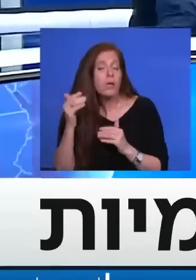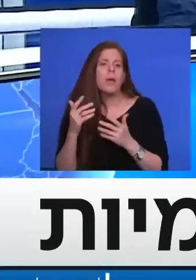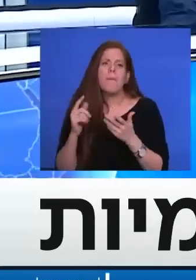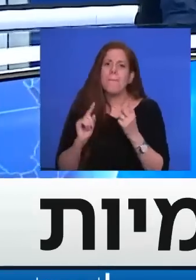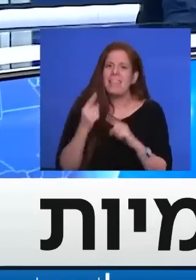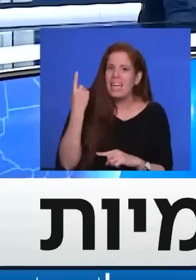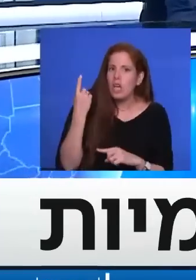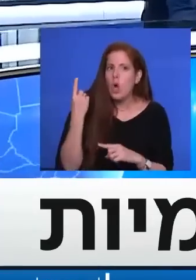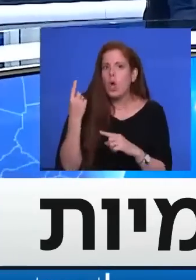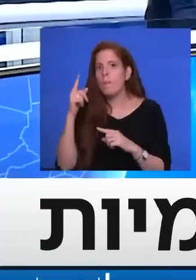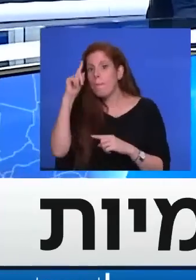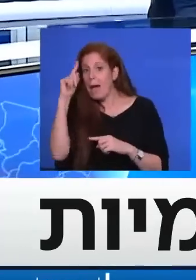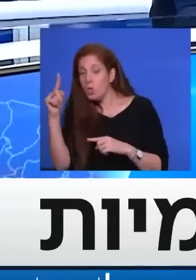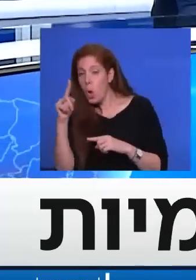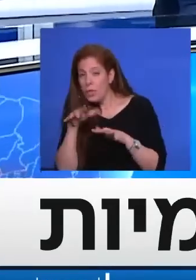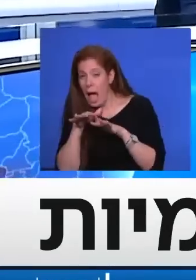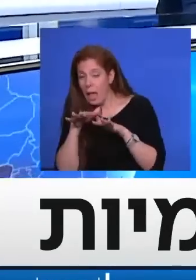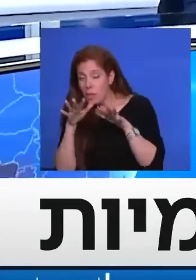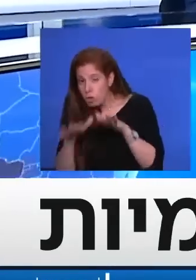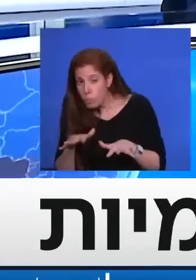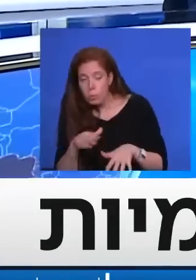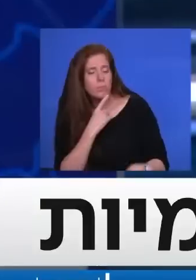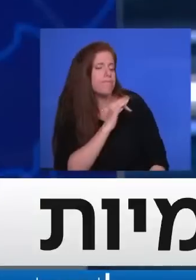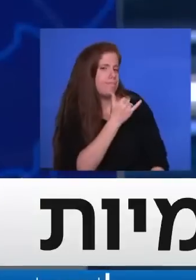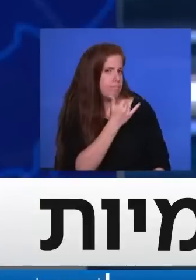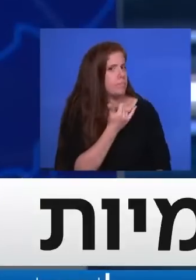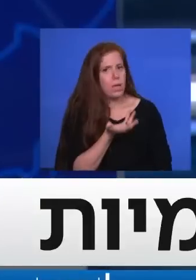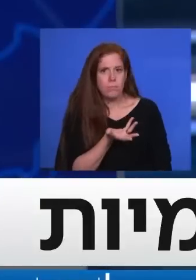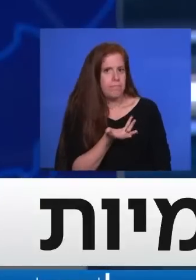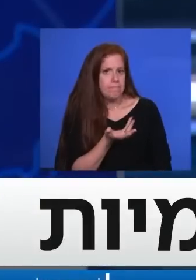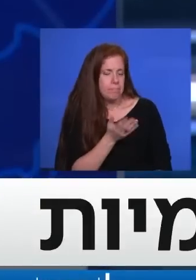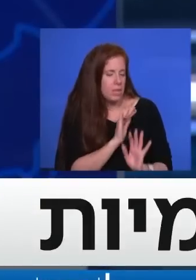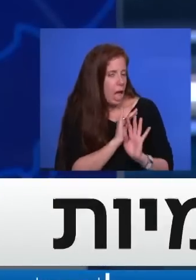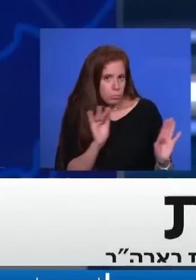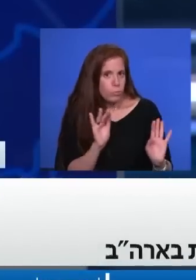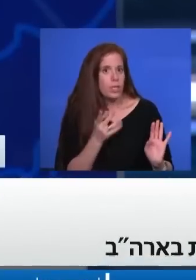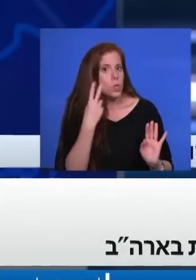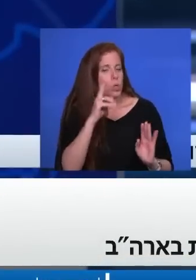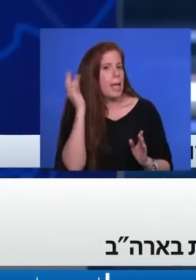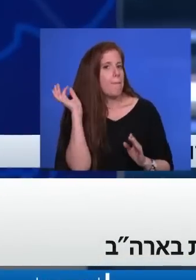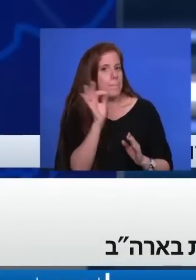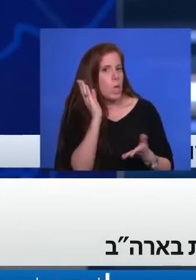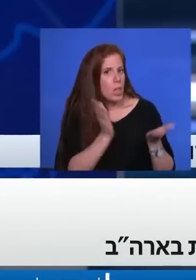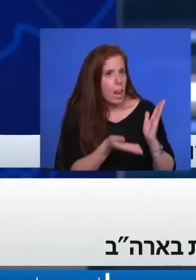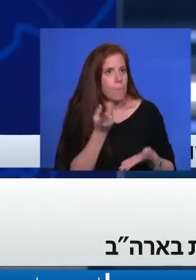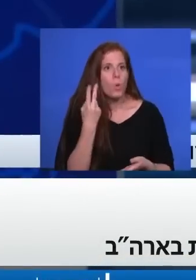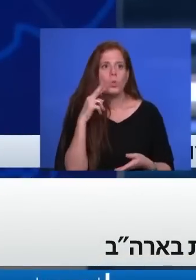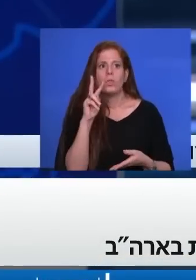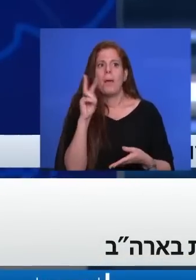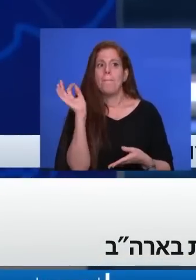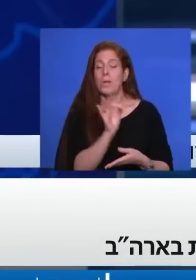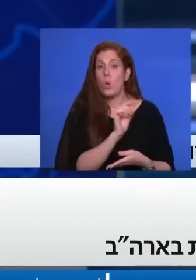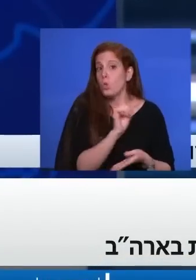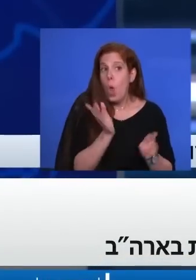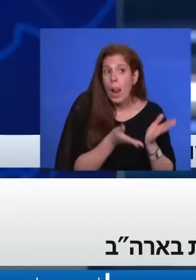בתקריות, בעמדות האנטישמיות, כן. כמגמה. כן, חד משמעי. יש יותר פגיעות אלימות, יותר פגיעות לא